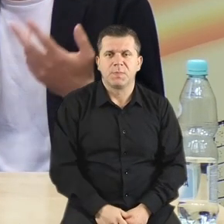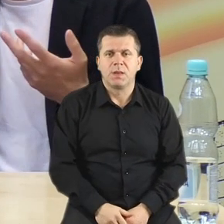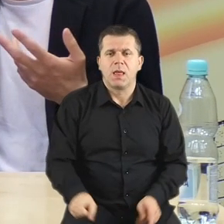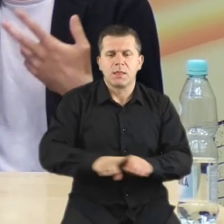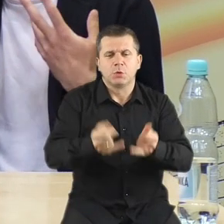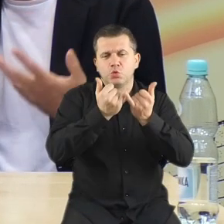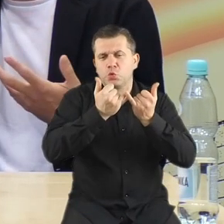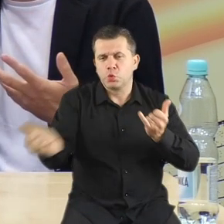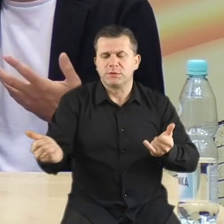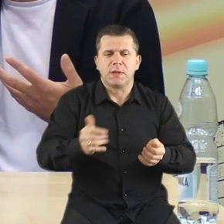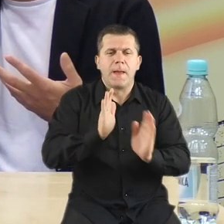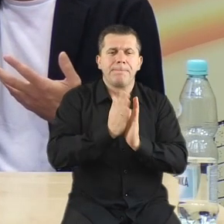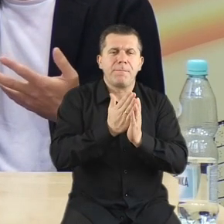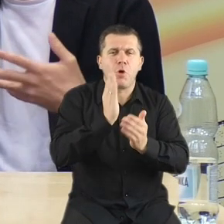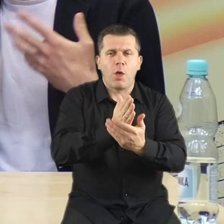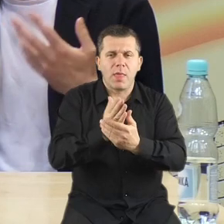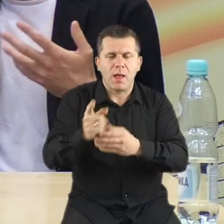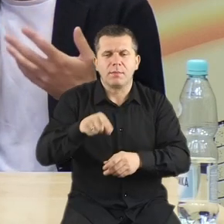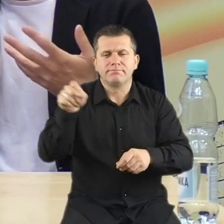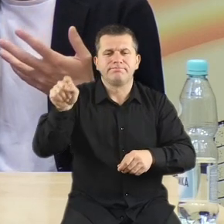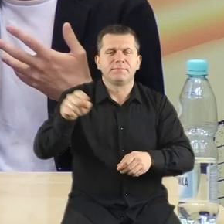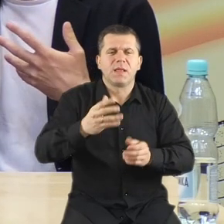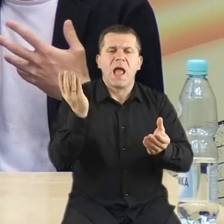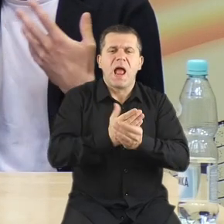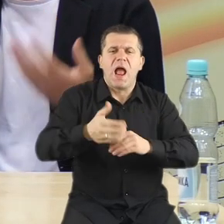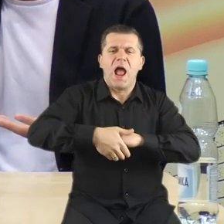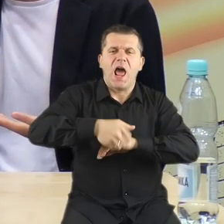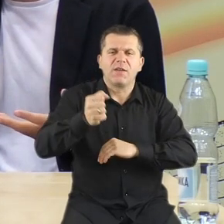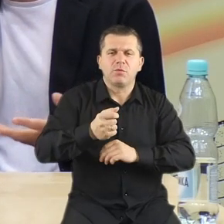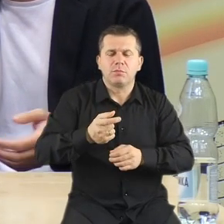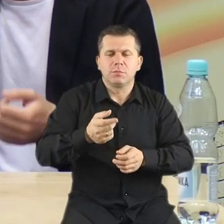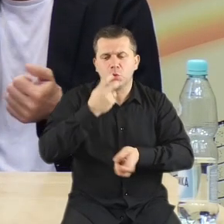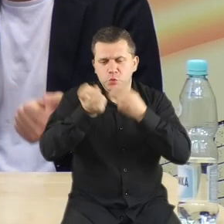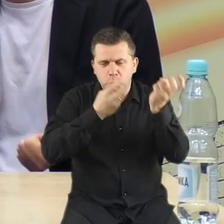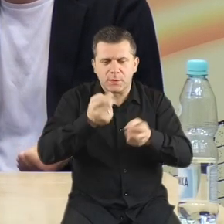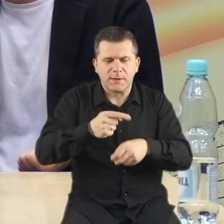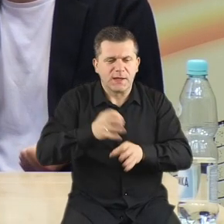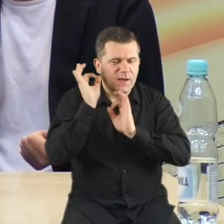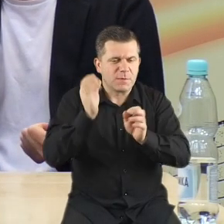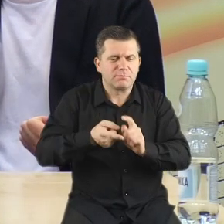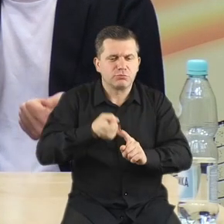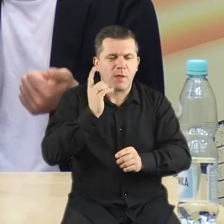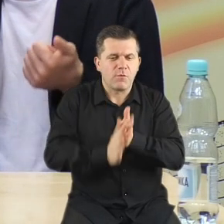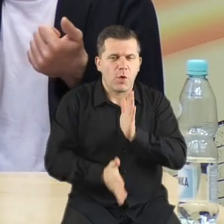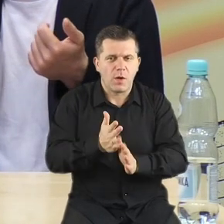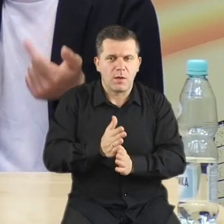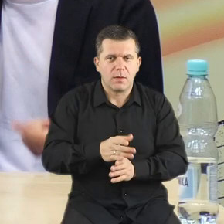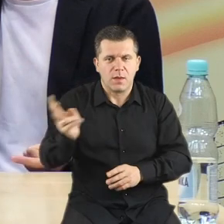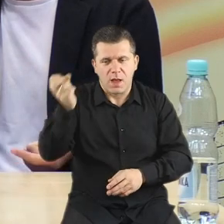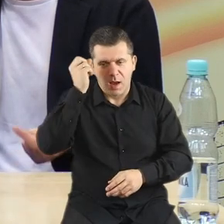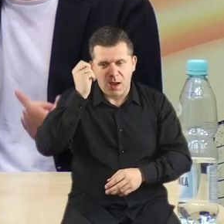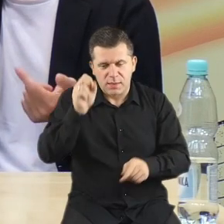w różnych bibliotekach, archiwach, szukając tamtych czasów przedwojennych. W Tarnowie, w